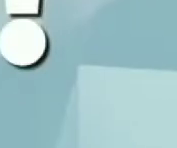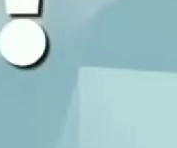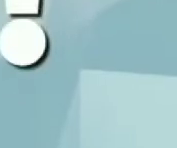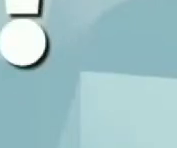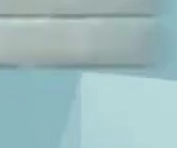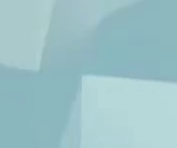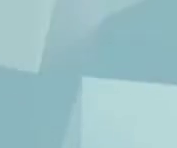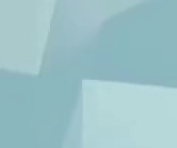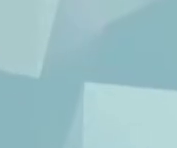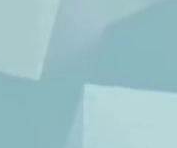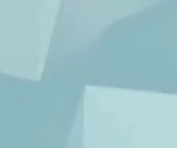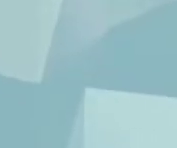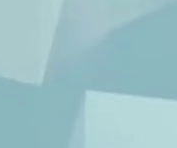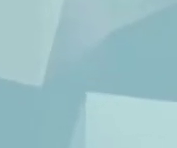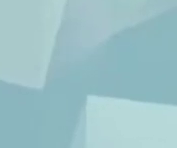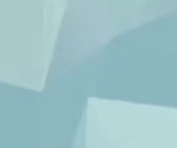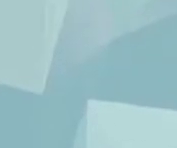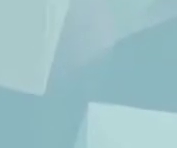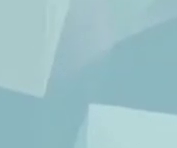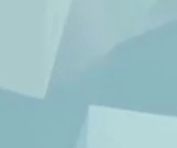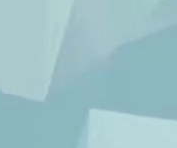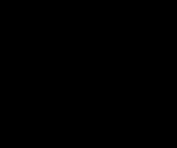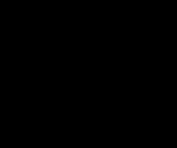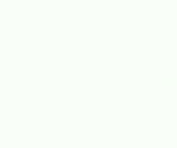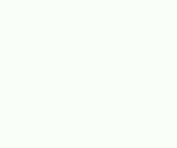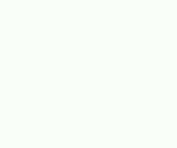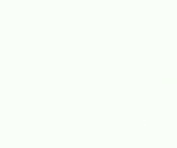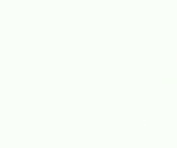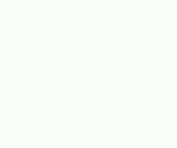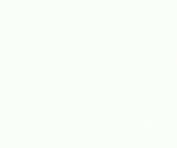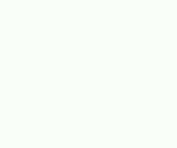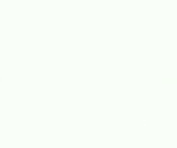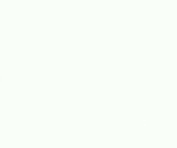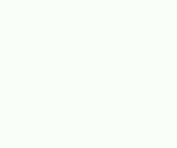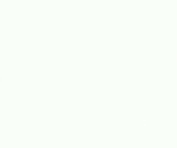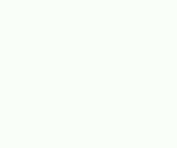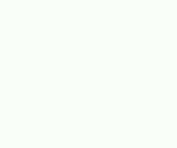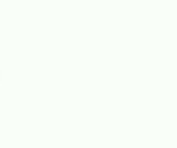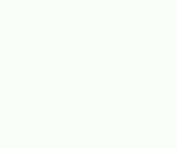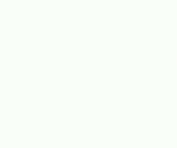Ayo ke TPS, Rabu 17 April 2019. Pemilih berdaulat negara.